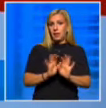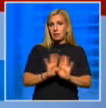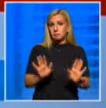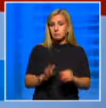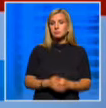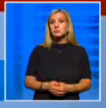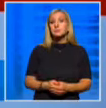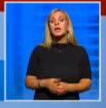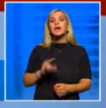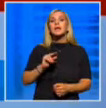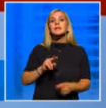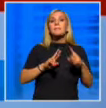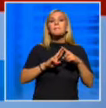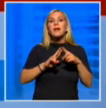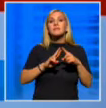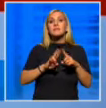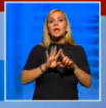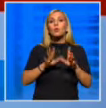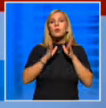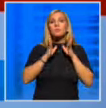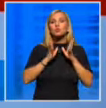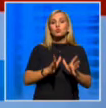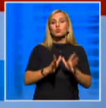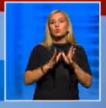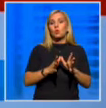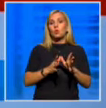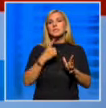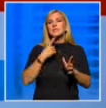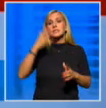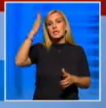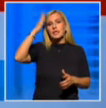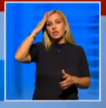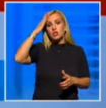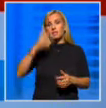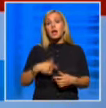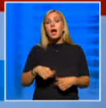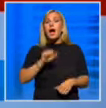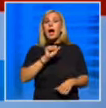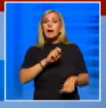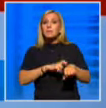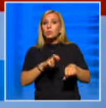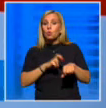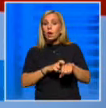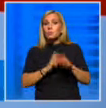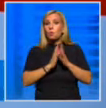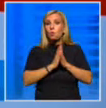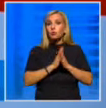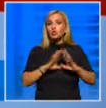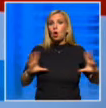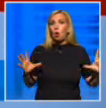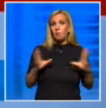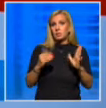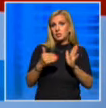нарекохте Певски най-голямото зло за държавата. Наскоро Ахмед Доган призва всички партии за общ фронт срещу Певски, а президента Радев